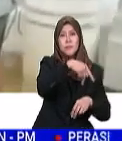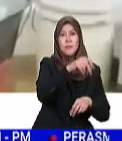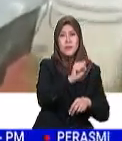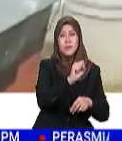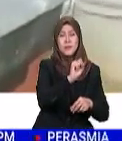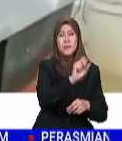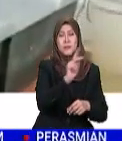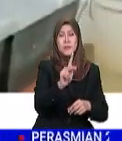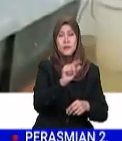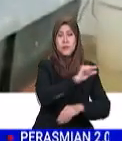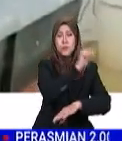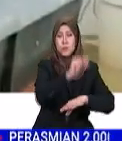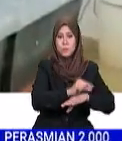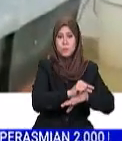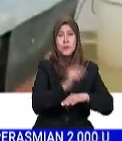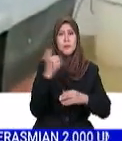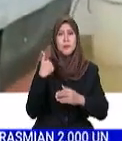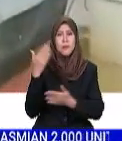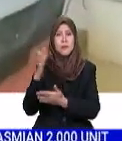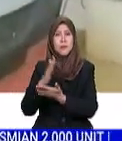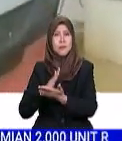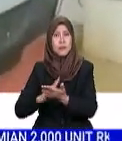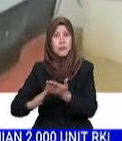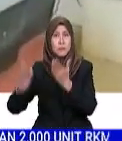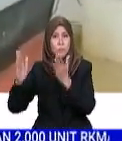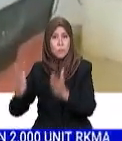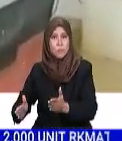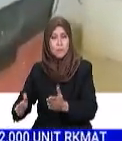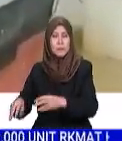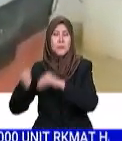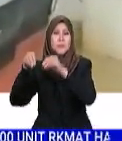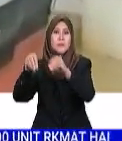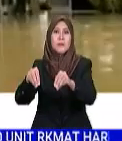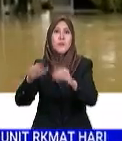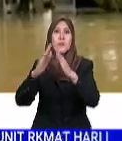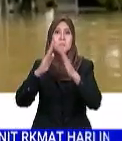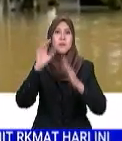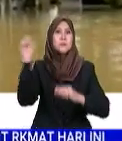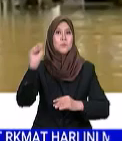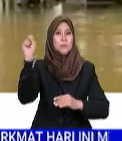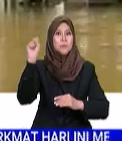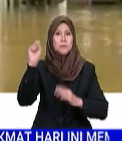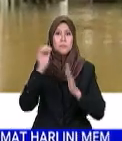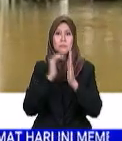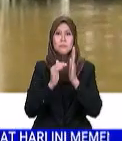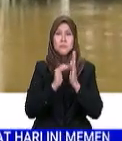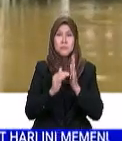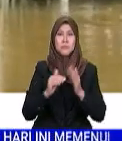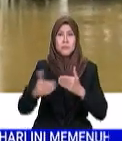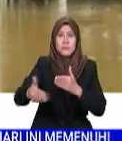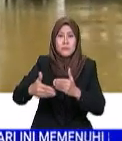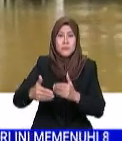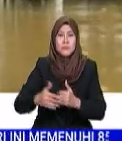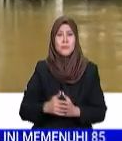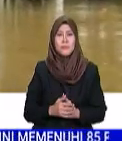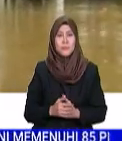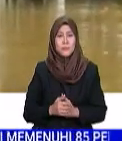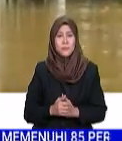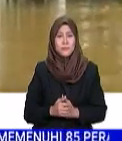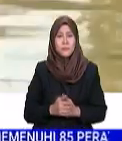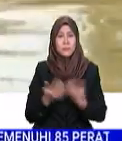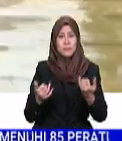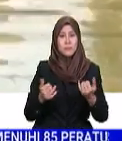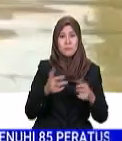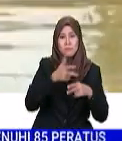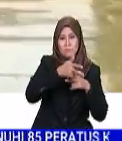SK Gunung dan ada sesetengah penduduk yang berpindah ke rumah saudara mara yang berdekatan. Jadi tinjauan ini kita